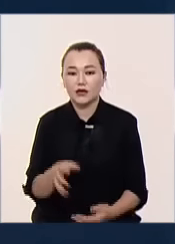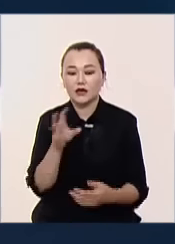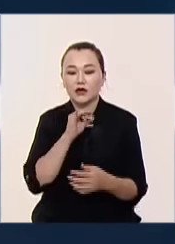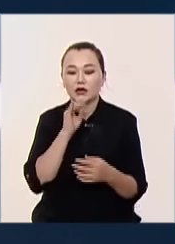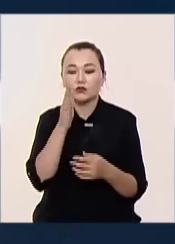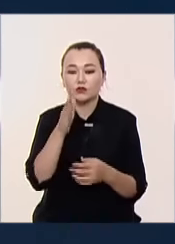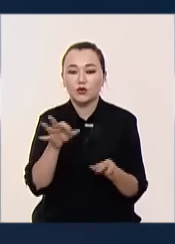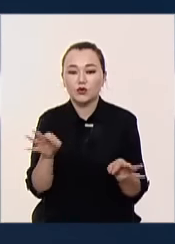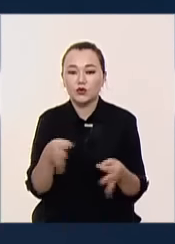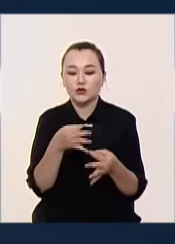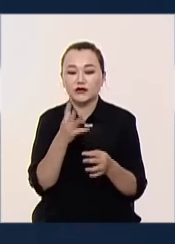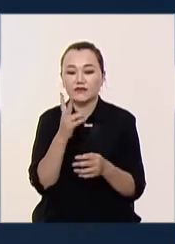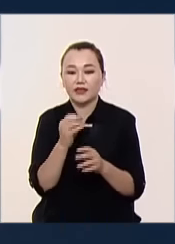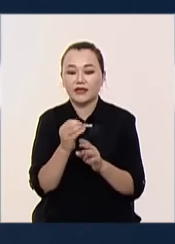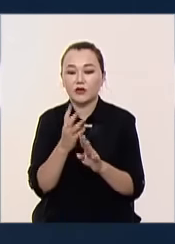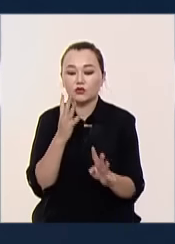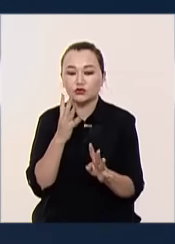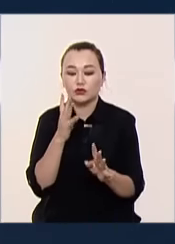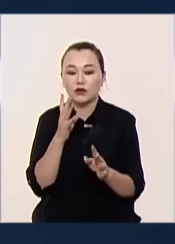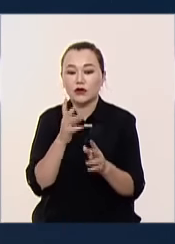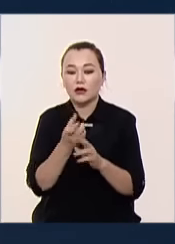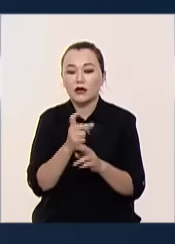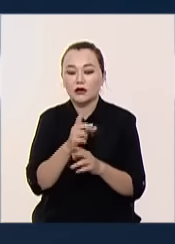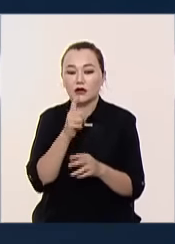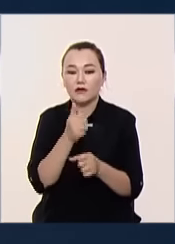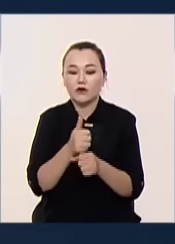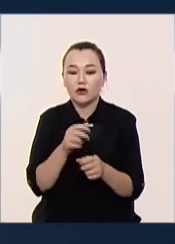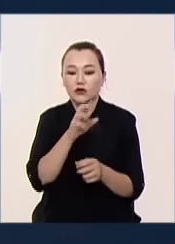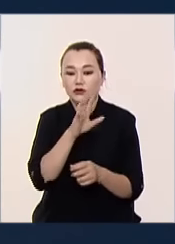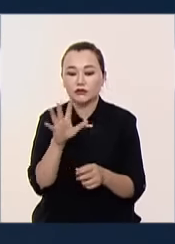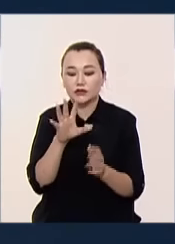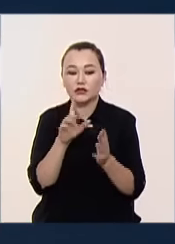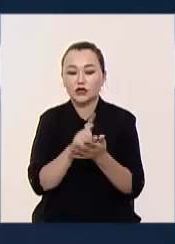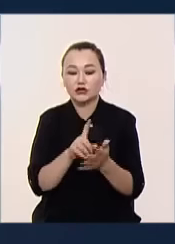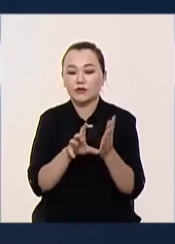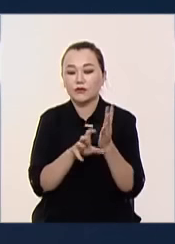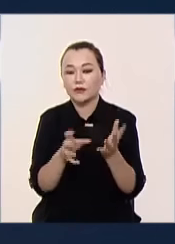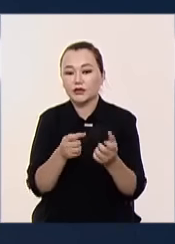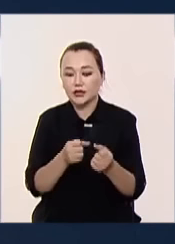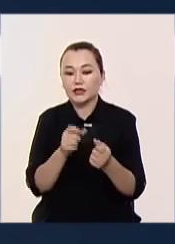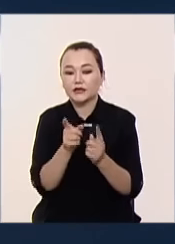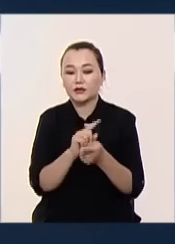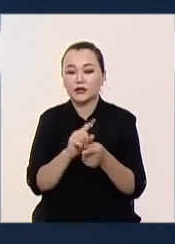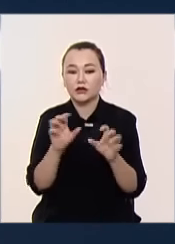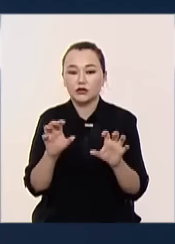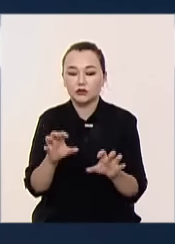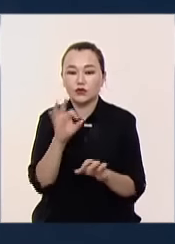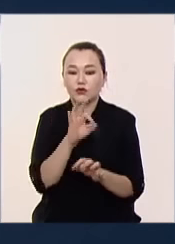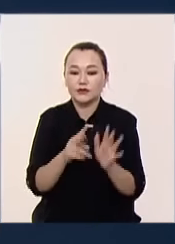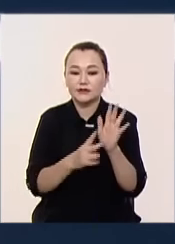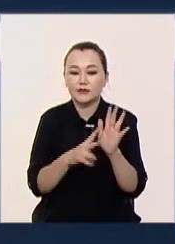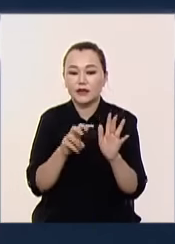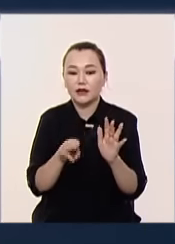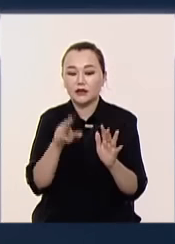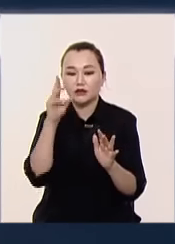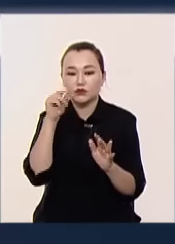Предстоящие этой осенью внеочередные выборы главы государства должны пройти после принятия изменений в Конституцию о 7-летнем